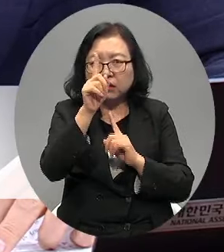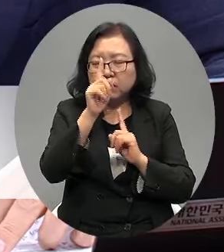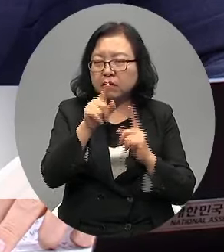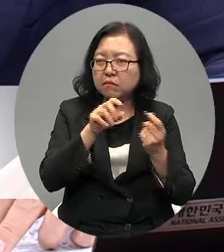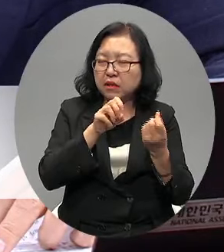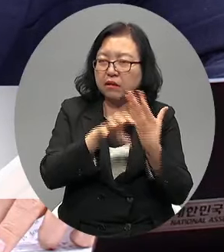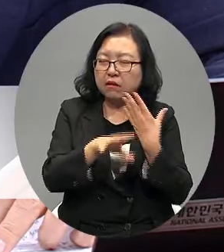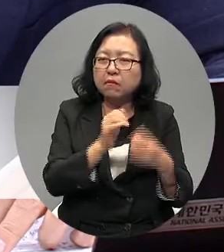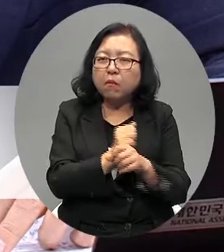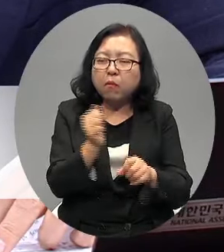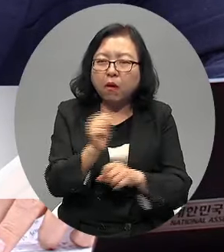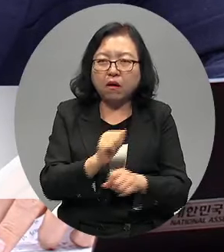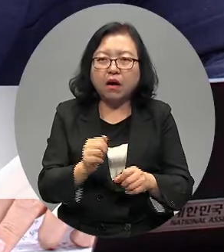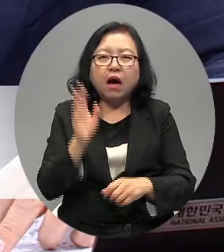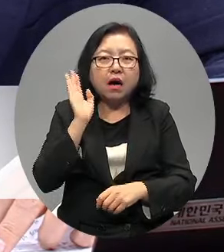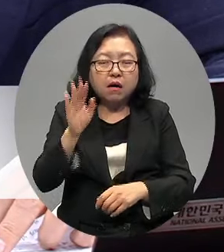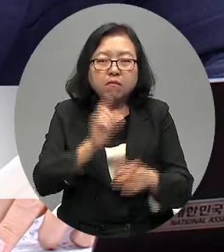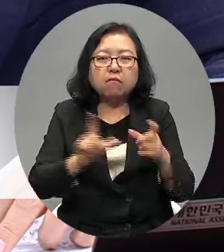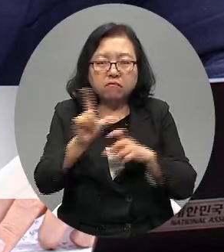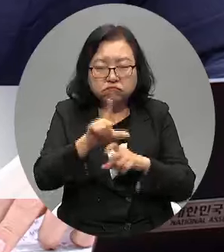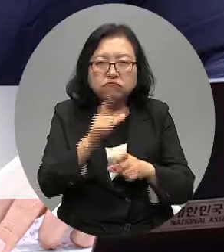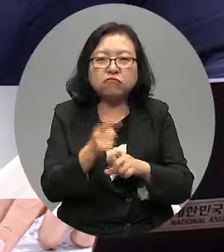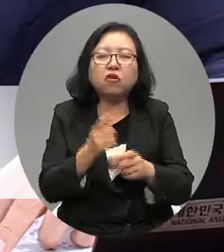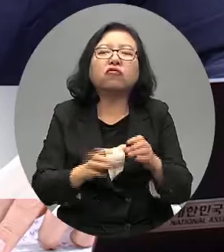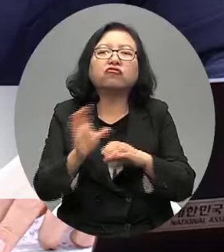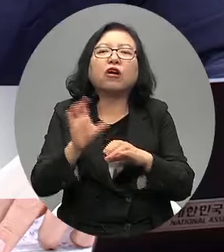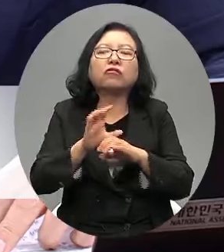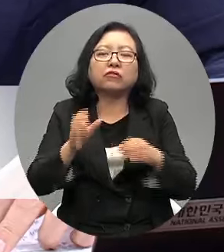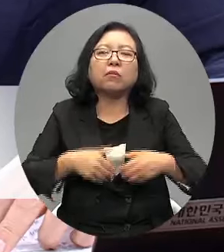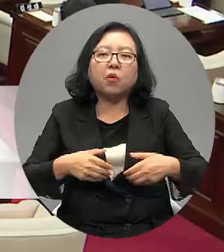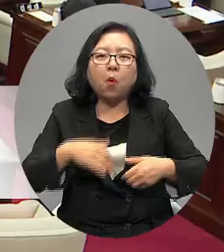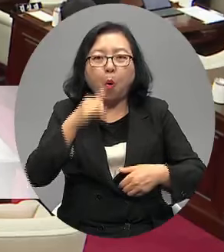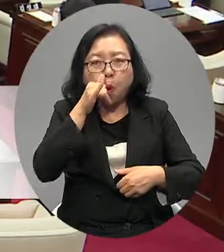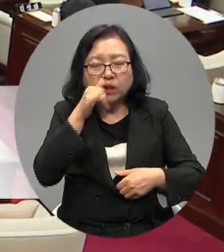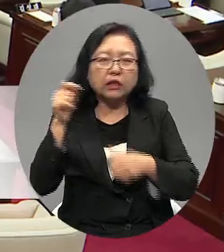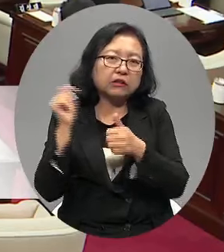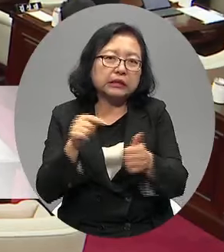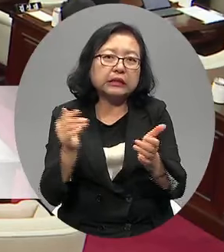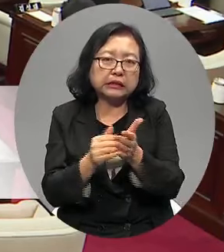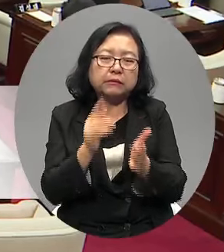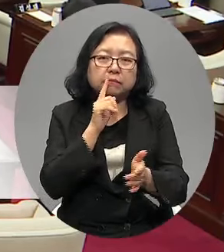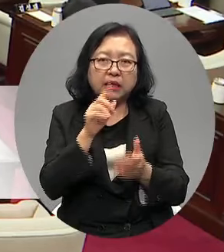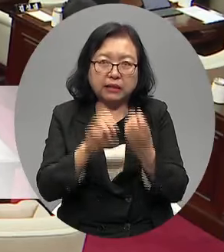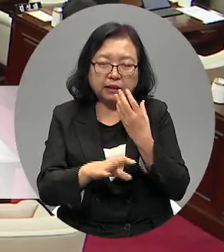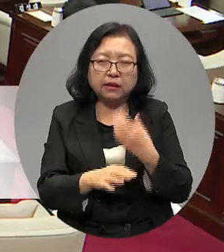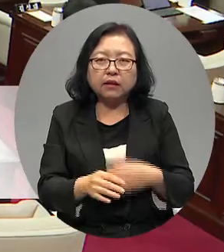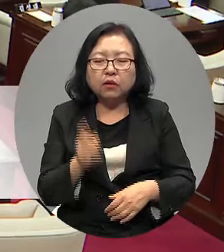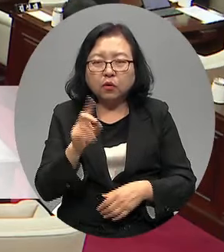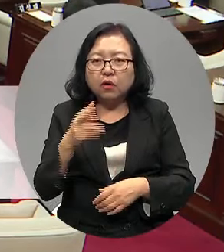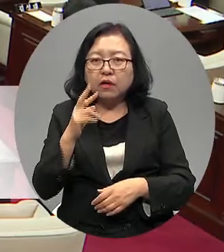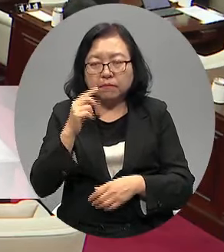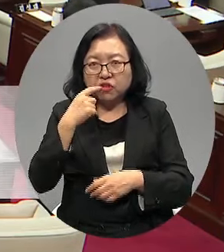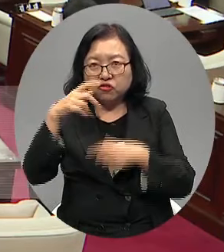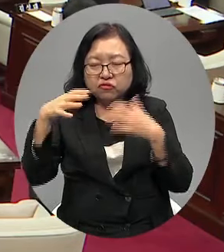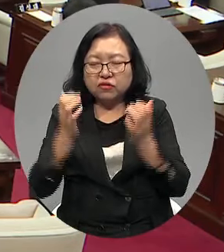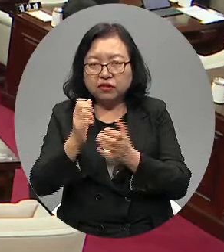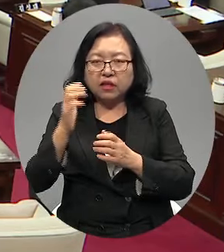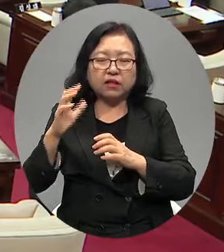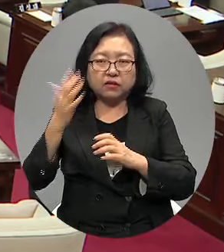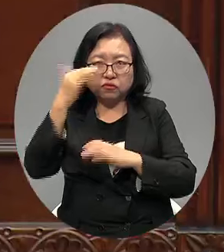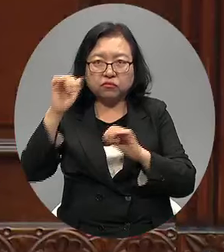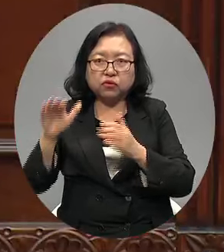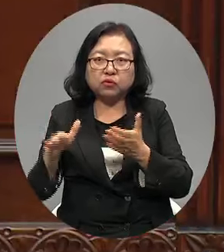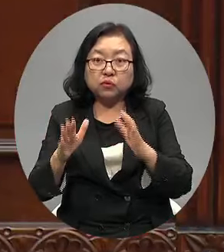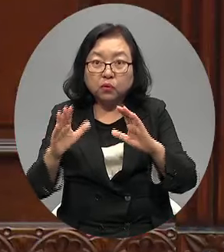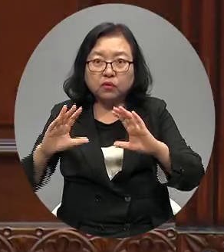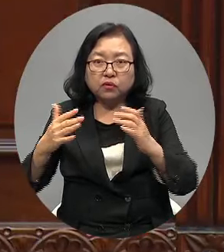여러 가지 보완할 부분이 있어 보완 지시를 했다고 답했습니다. 한편 민주당 박진희 충북도 의원도 임시회